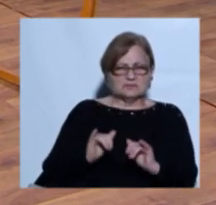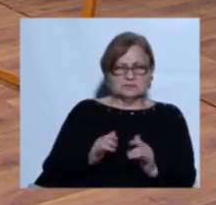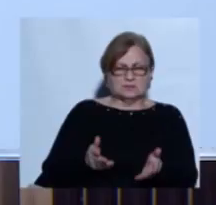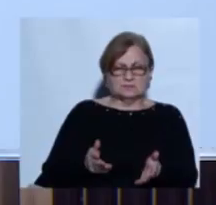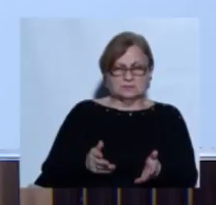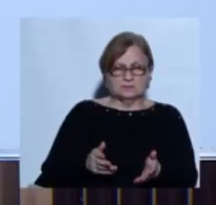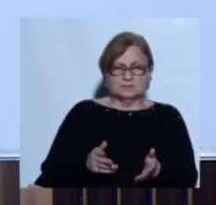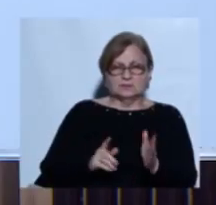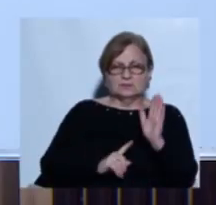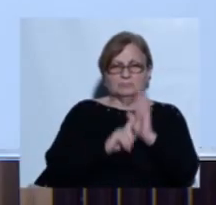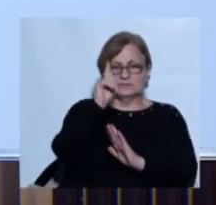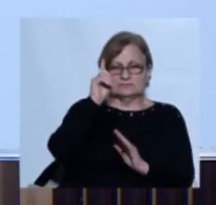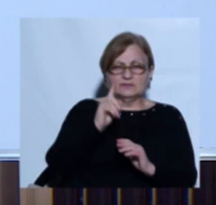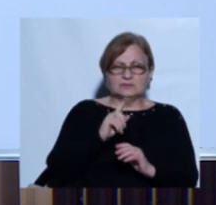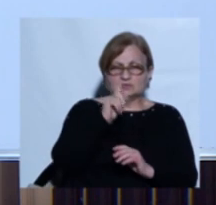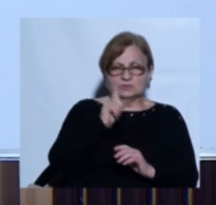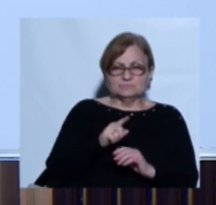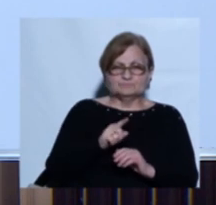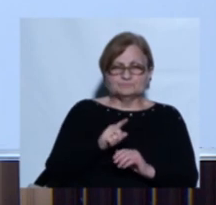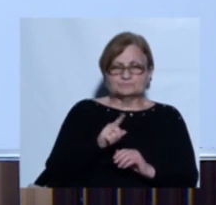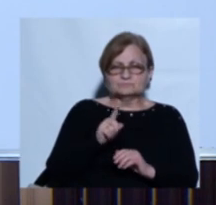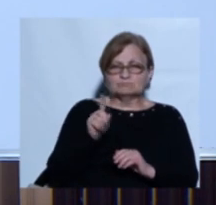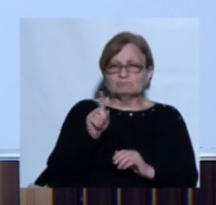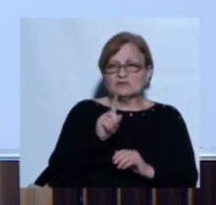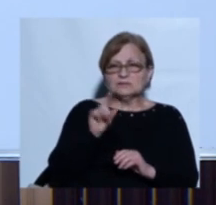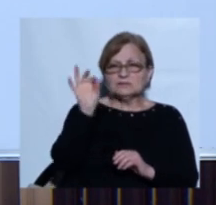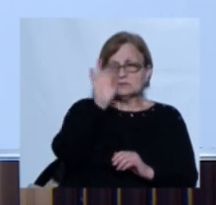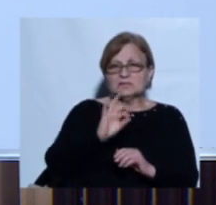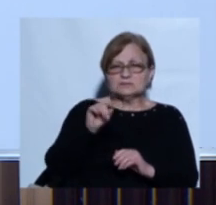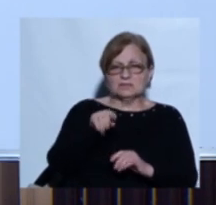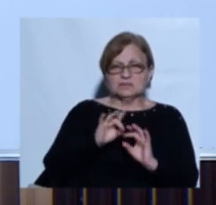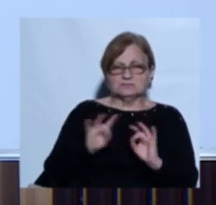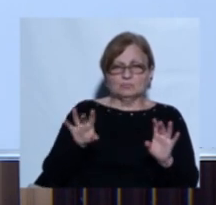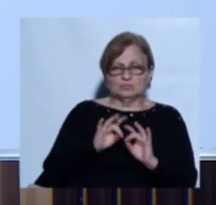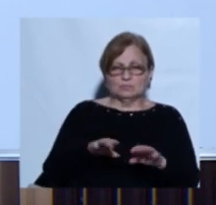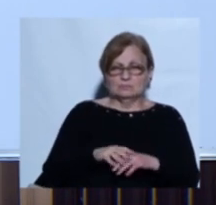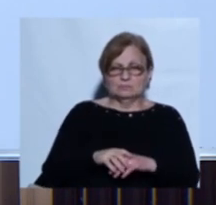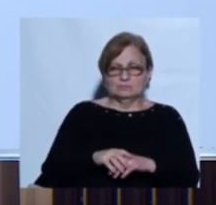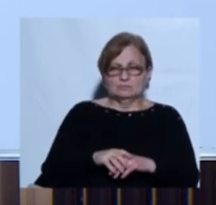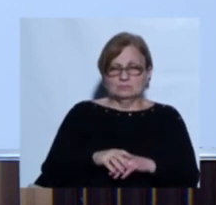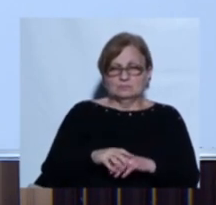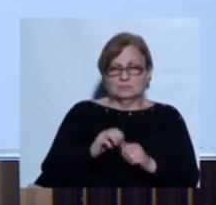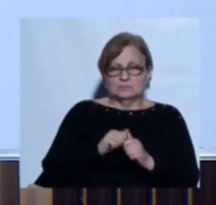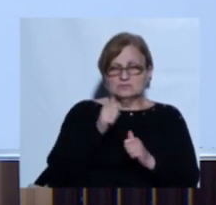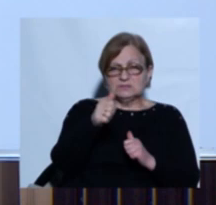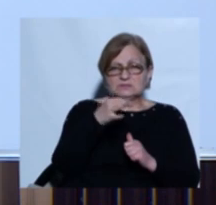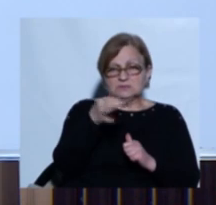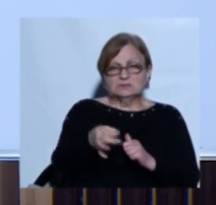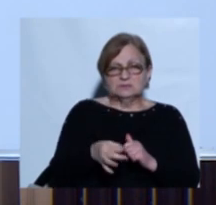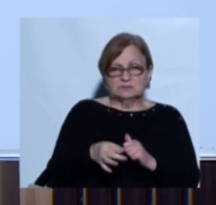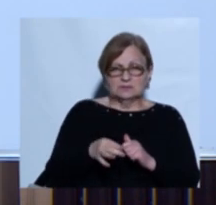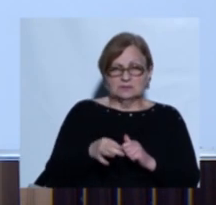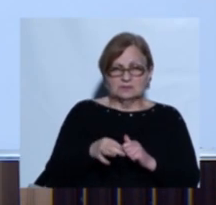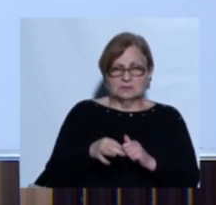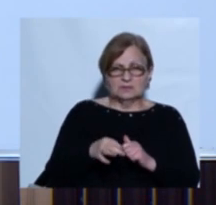დროს? დავიწყოთ პირველი შეკითხვით. რაზეა ეს მოთხრობა? და წინასწარ მინდა გითხრათ, რომ ეს